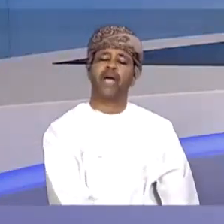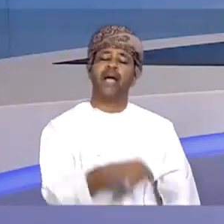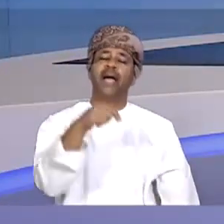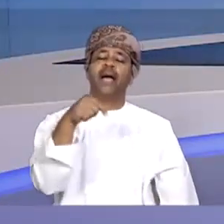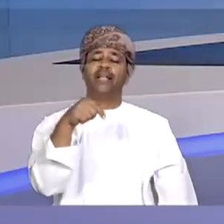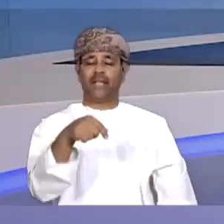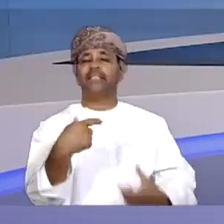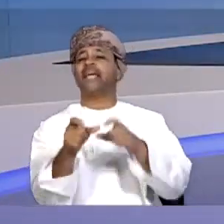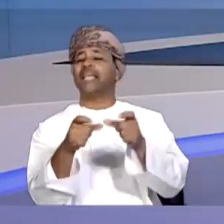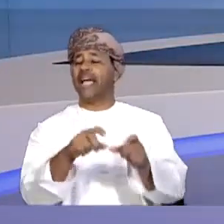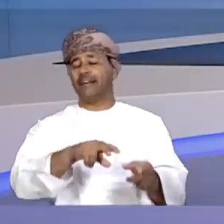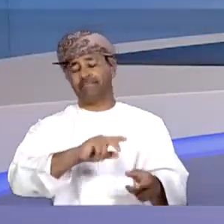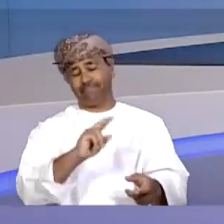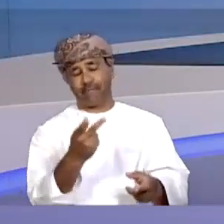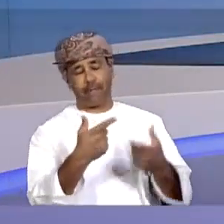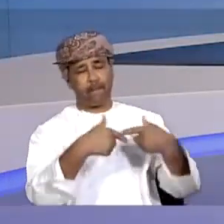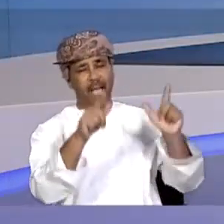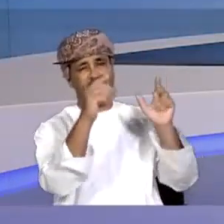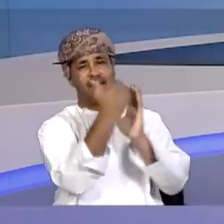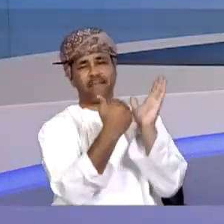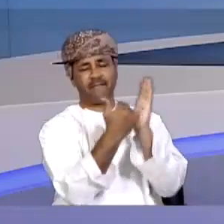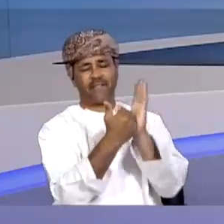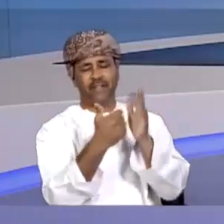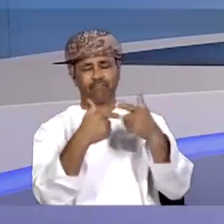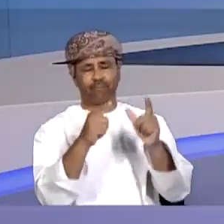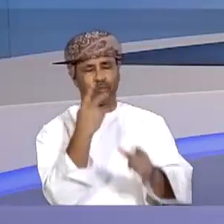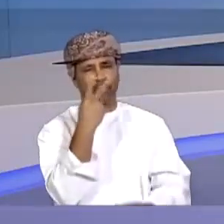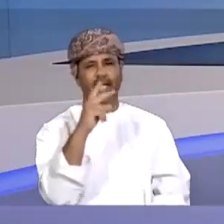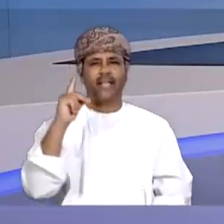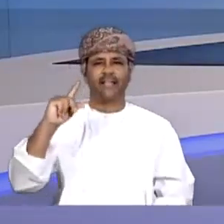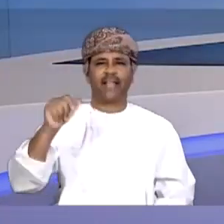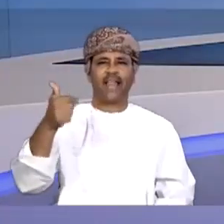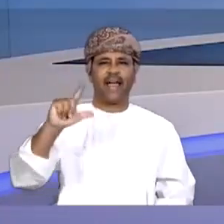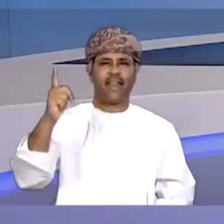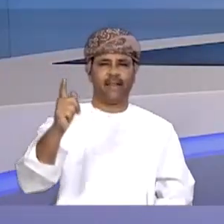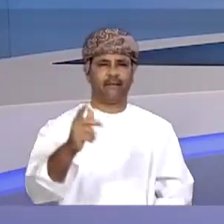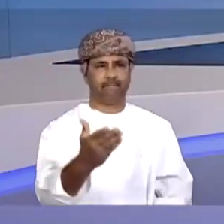ومن عالم التقنية إلى عالم المال والأعمال والنشرة الاقتصادية مع طلال الكلباني.